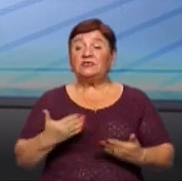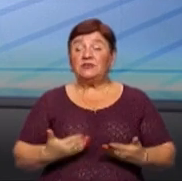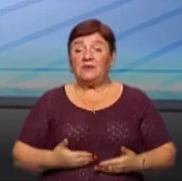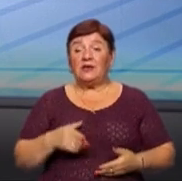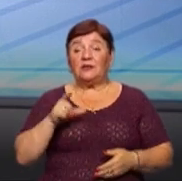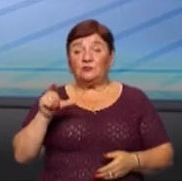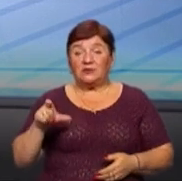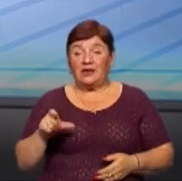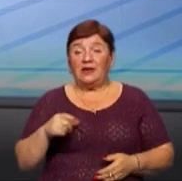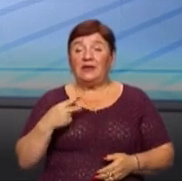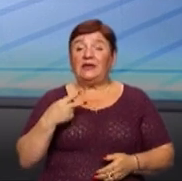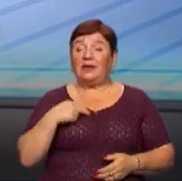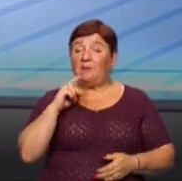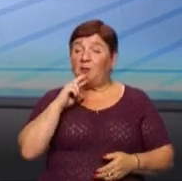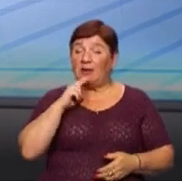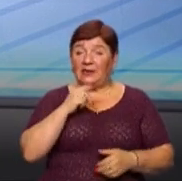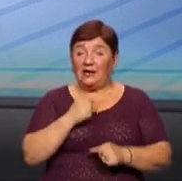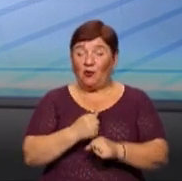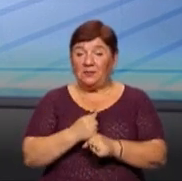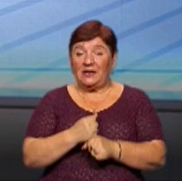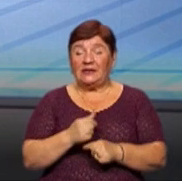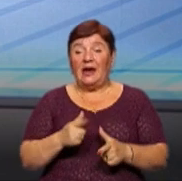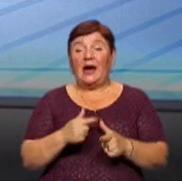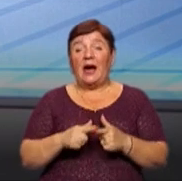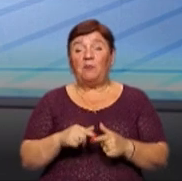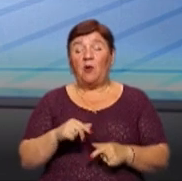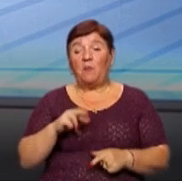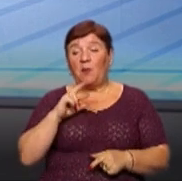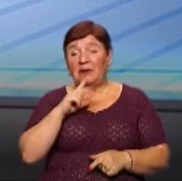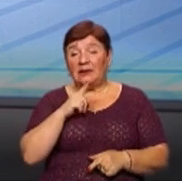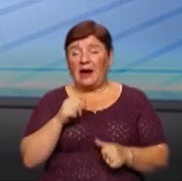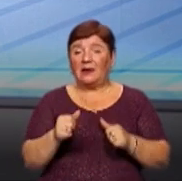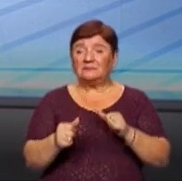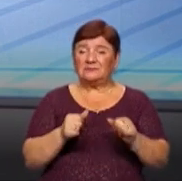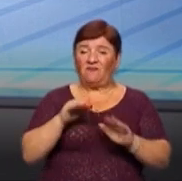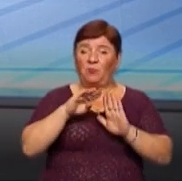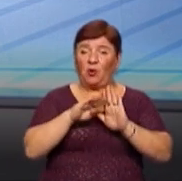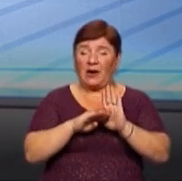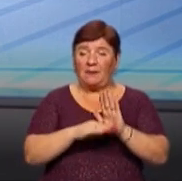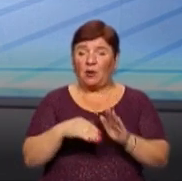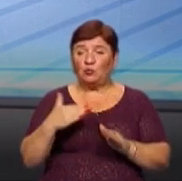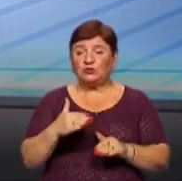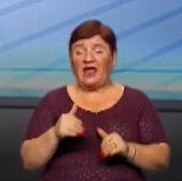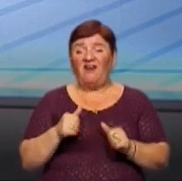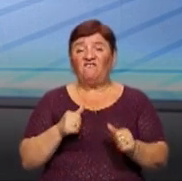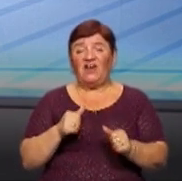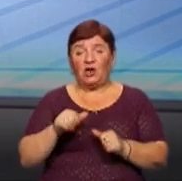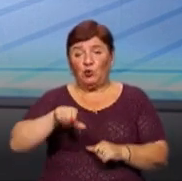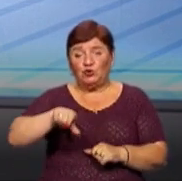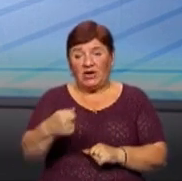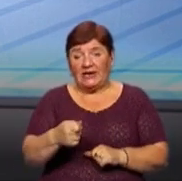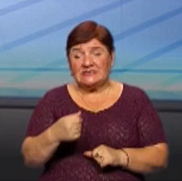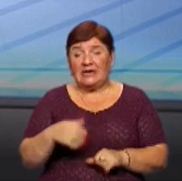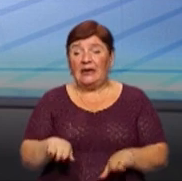Є фактично, кажуть, помилка може бути людини, може помилка бути десь в автоматичній програмі, хоча вона вже виключається автоматично, тому